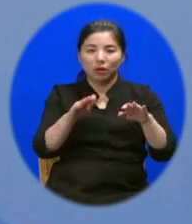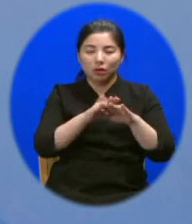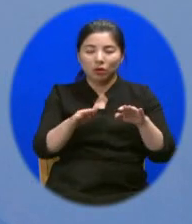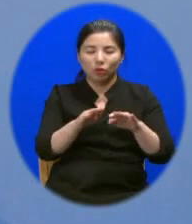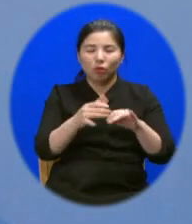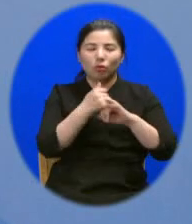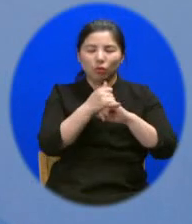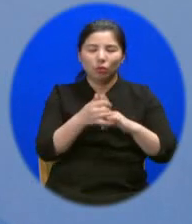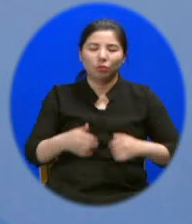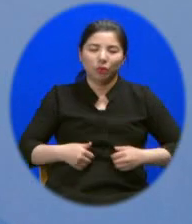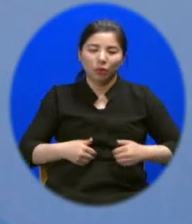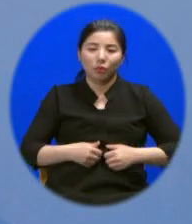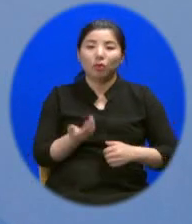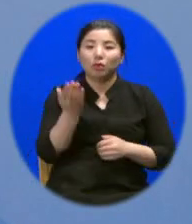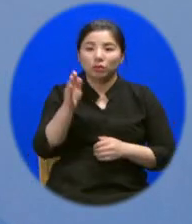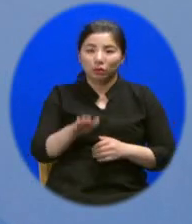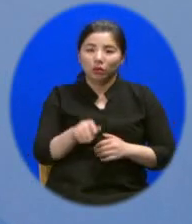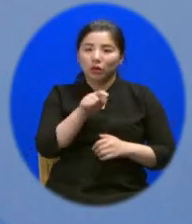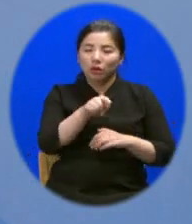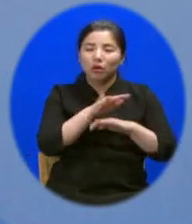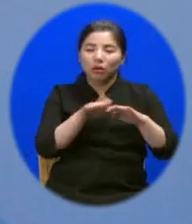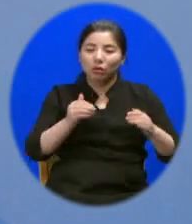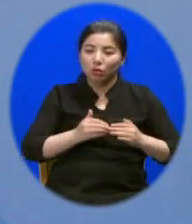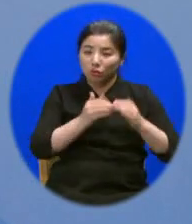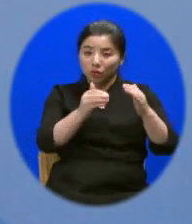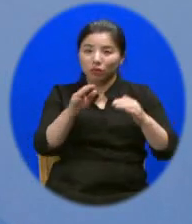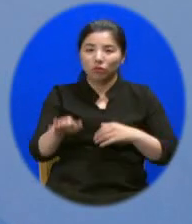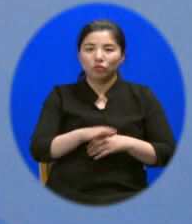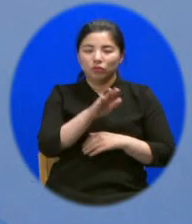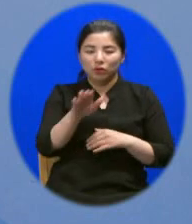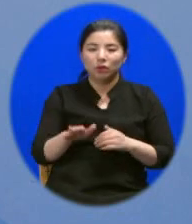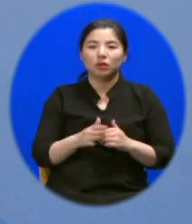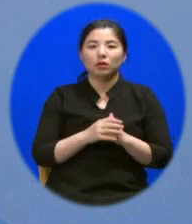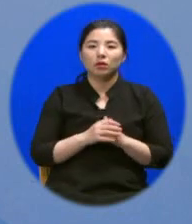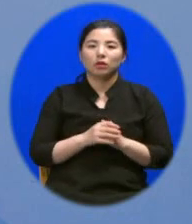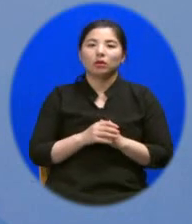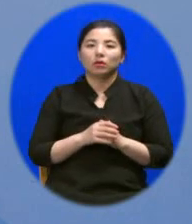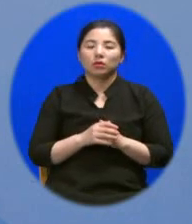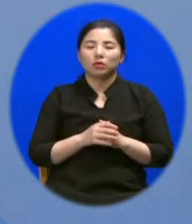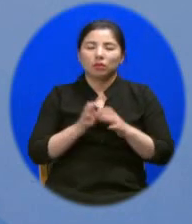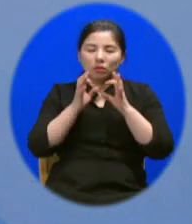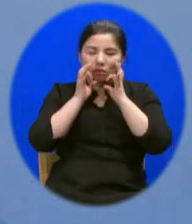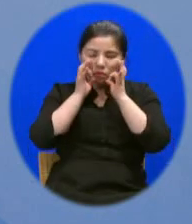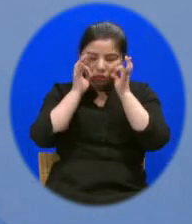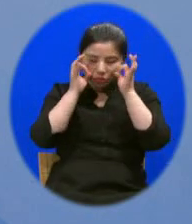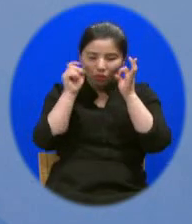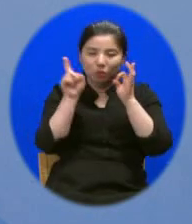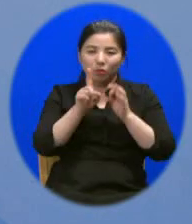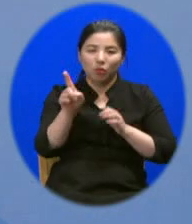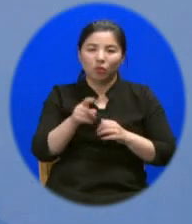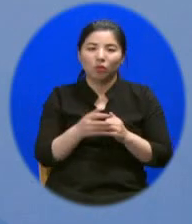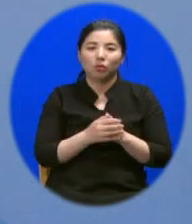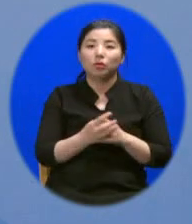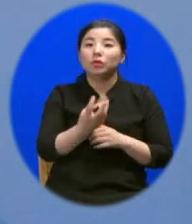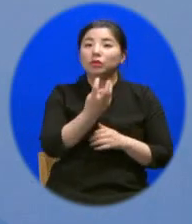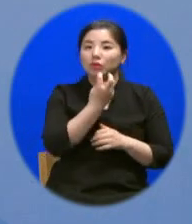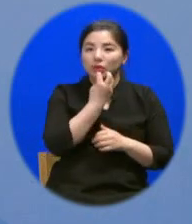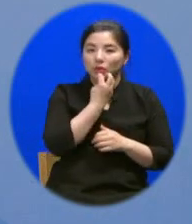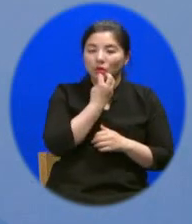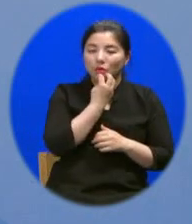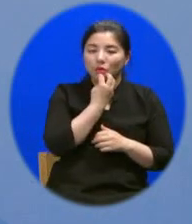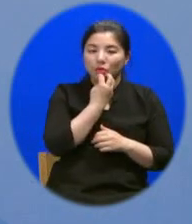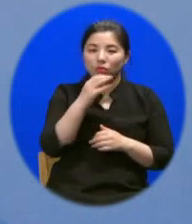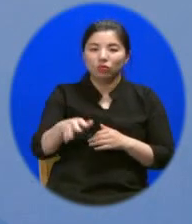수밖에 없다 다만 그 해결 과정의 우리들이 좀 어 노력할 부분은 서울과